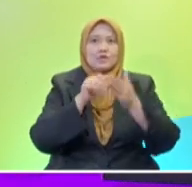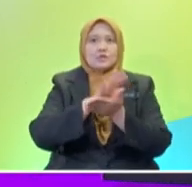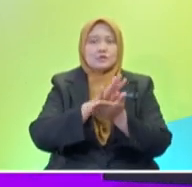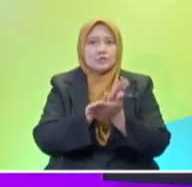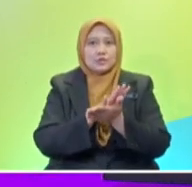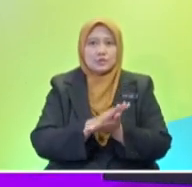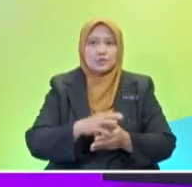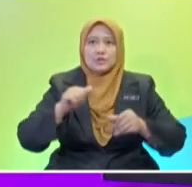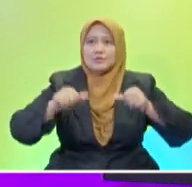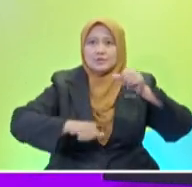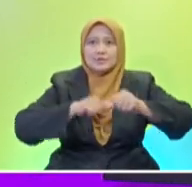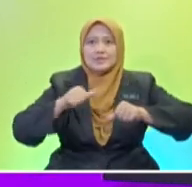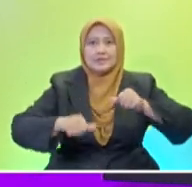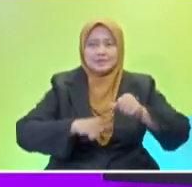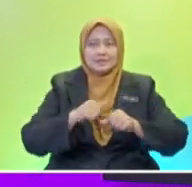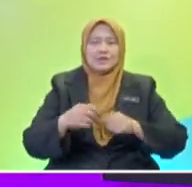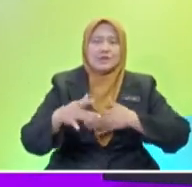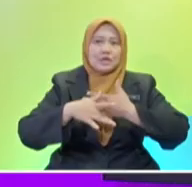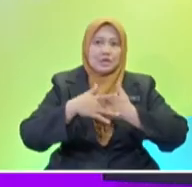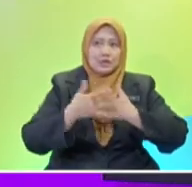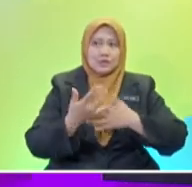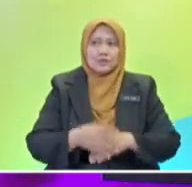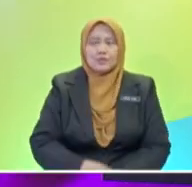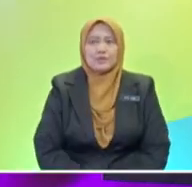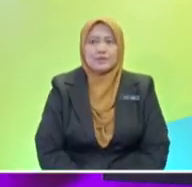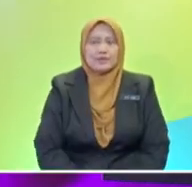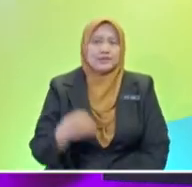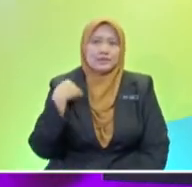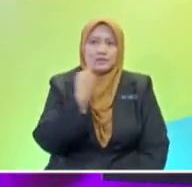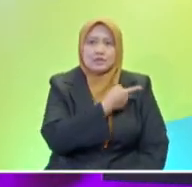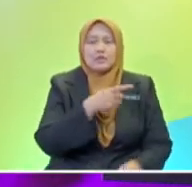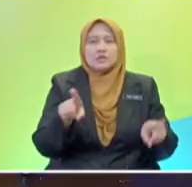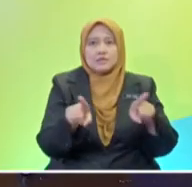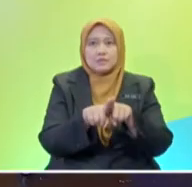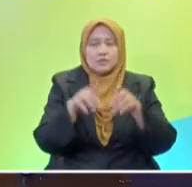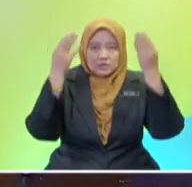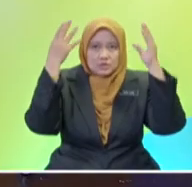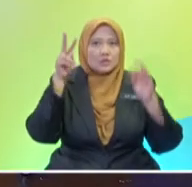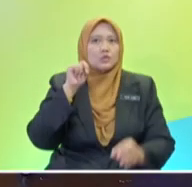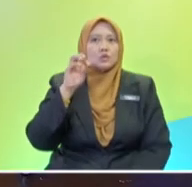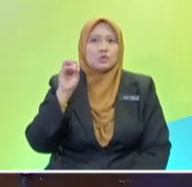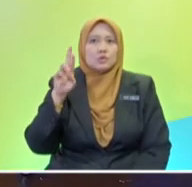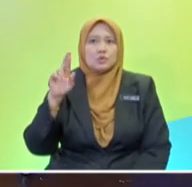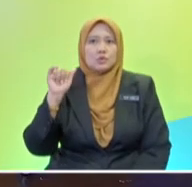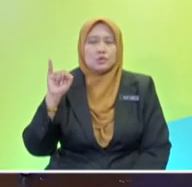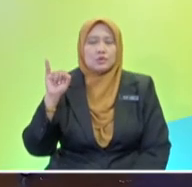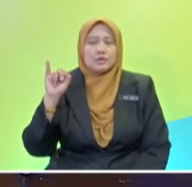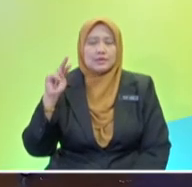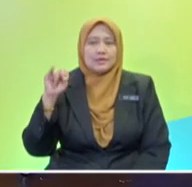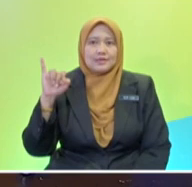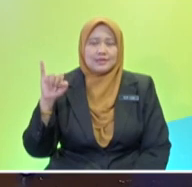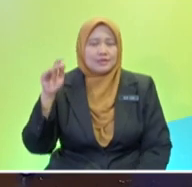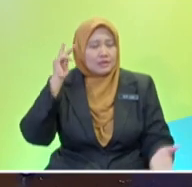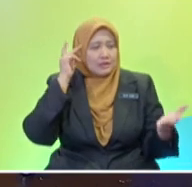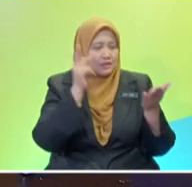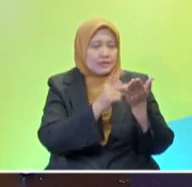mata pelajaran pada hari ini, Sains Awal, di mana kita bersama dengan Cikgu Nuraini mengenali daun.